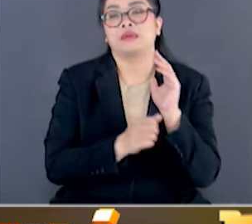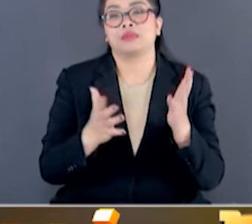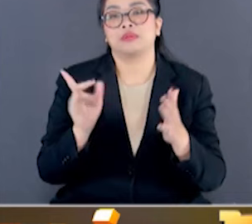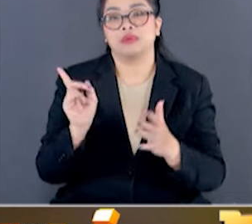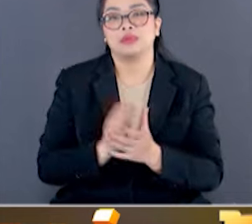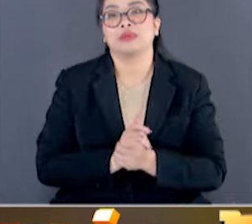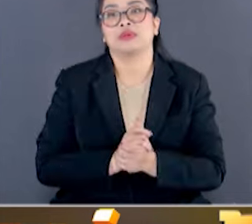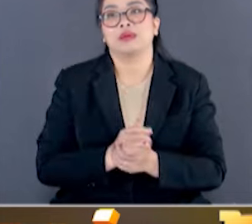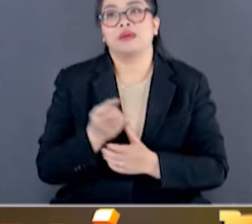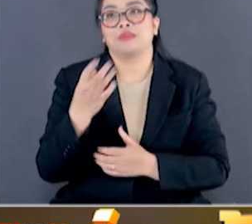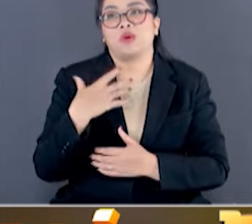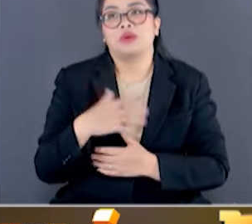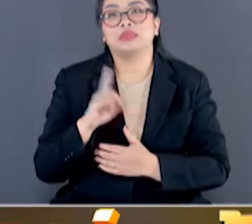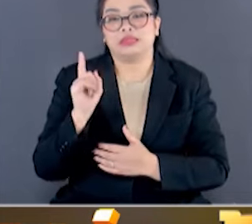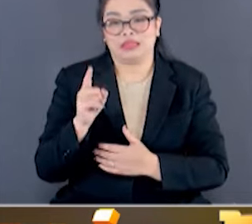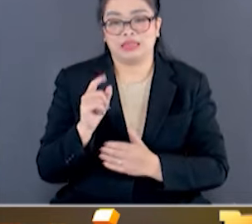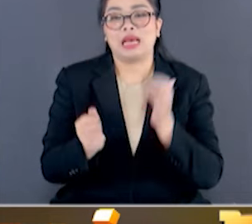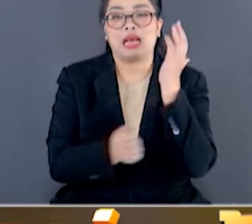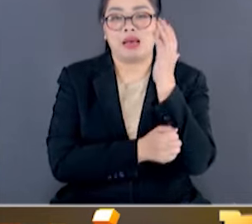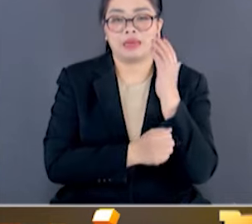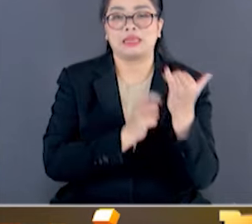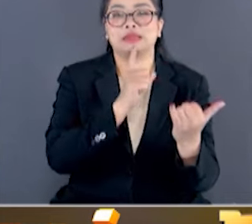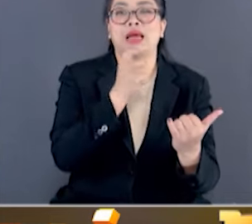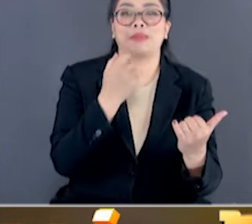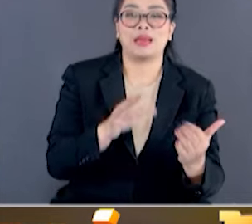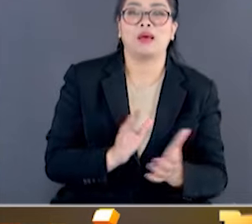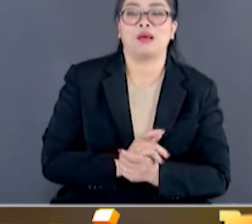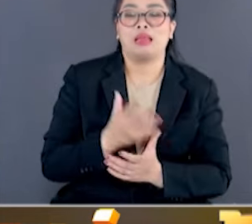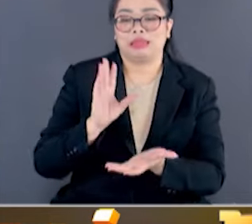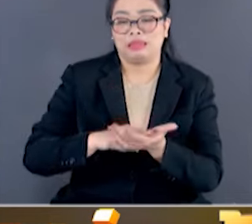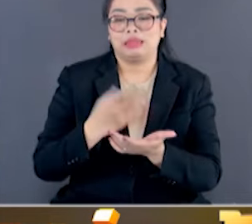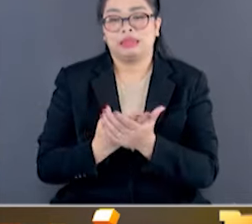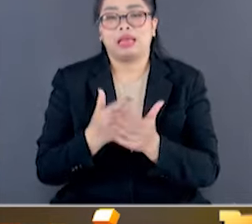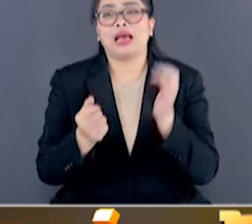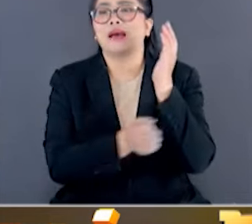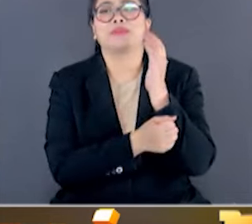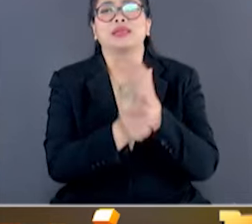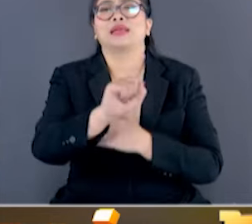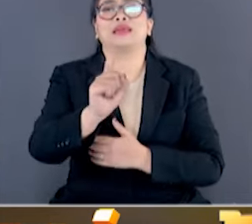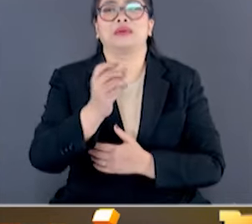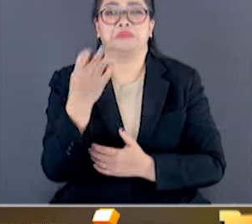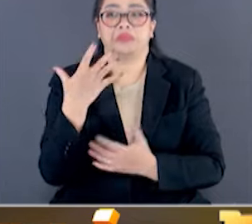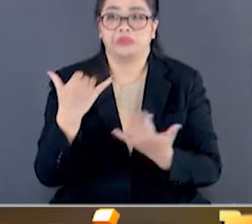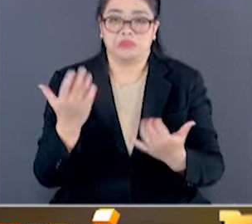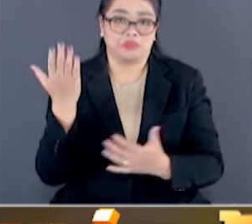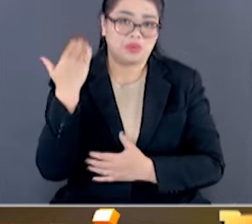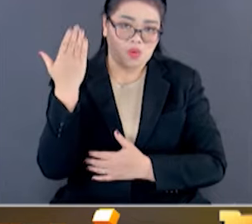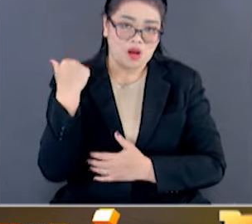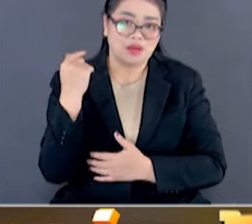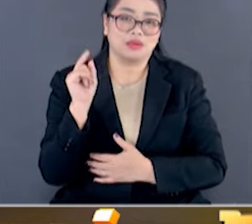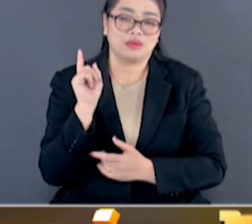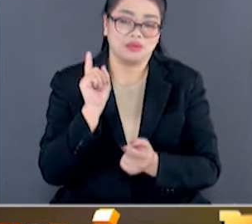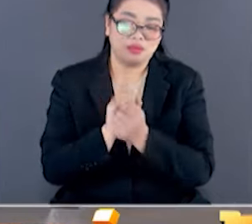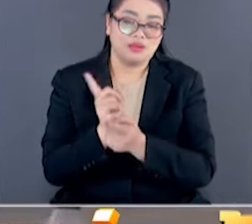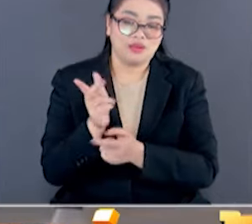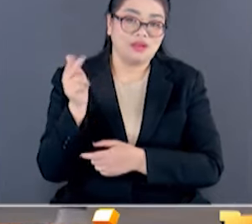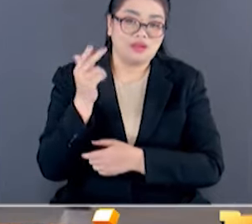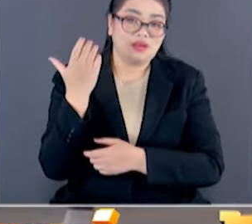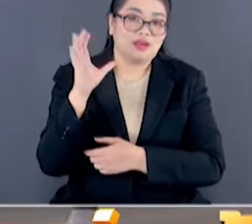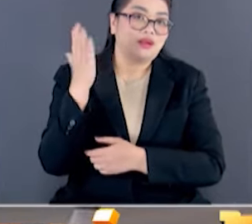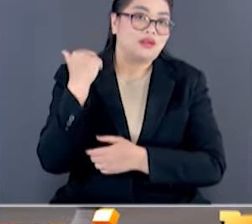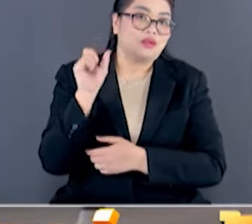ชายคุณปื้มท่านก็ เสียชีวิตไปแล้ว ด้วยนะครับคุณผู้ชม แล้วจะไปเก็บจากไหนใช่ไหมฮะล่าสุดเมื่อวานคุณผู้ชมคือเหตุการณ์ในคลิปเ